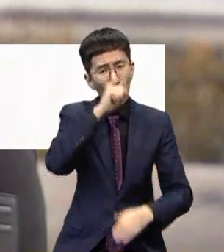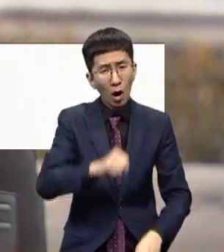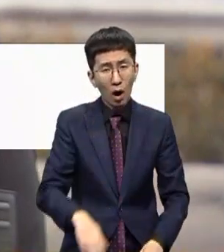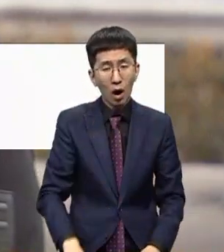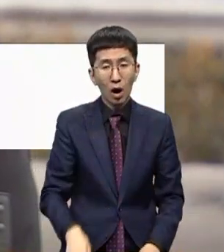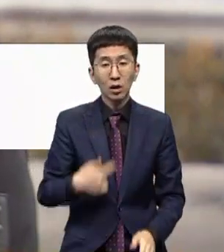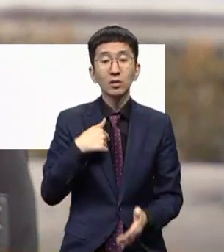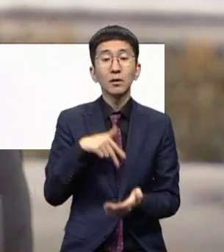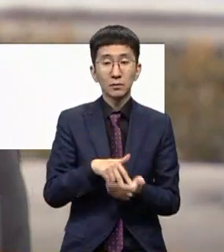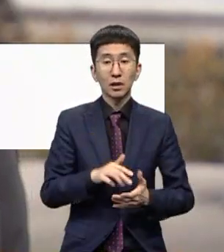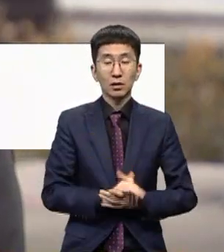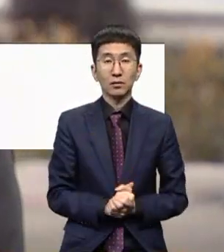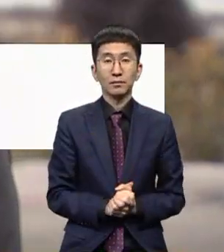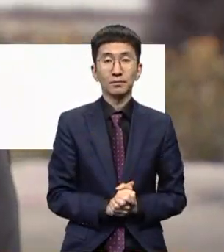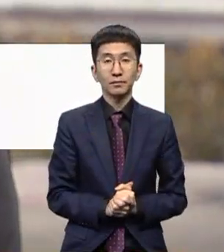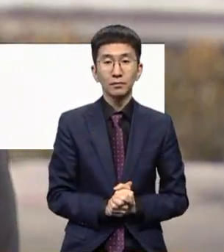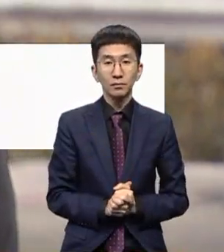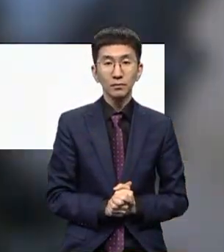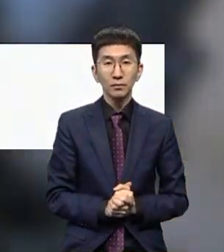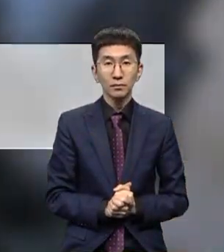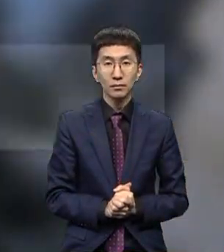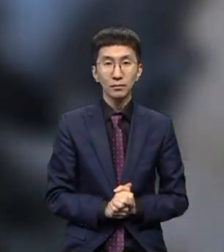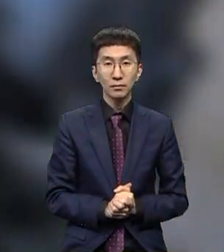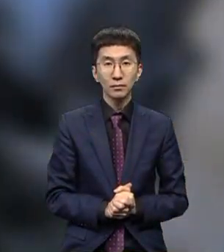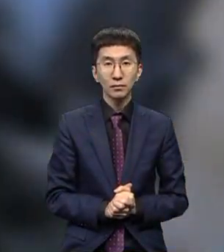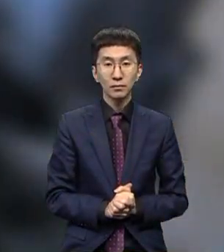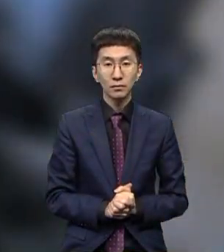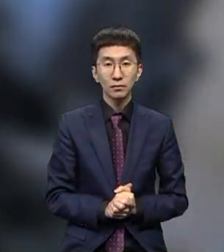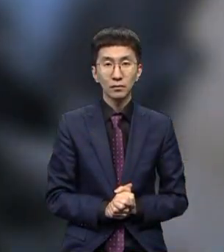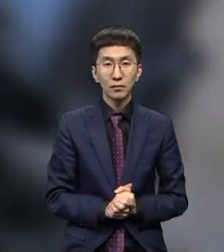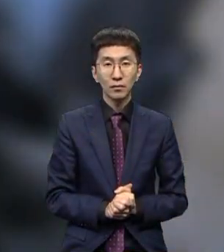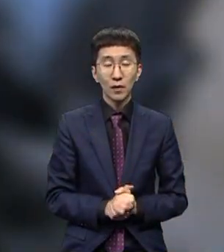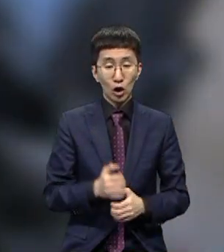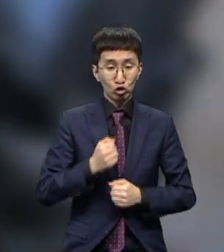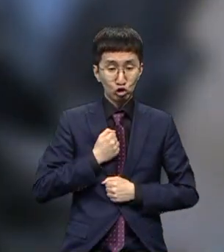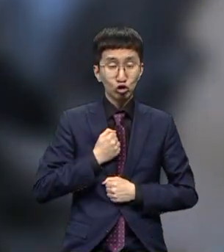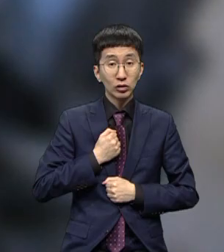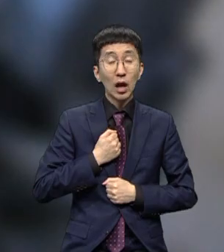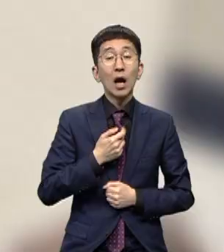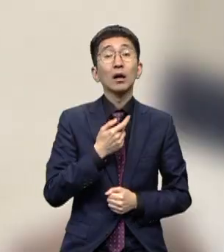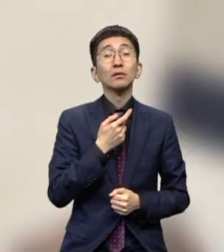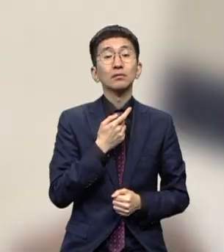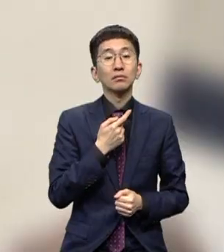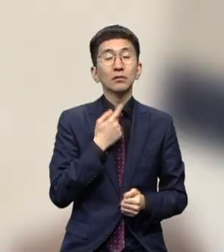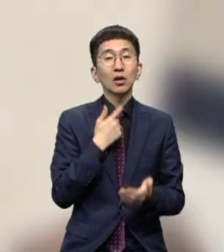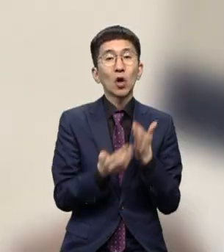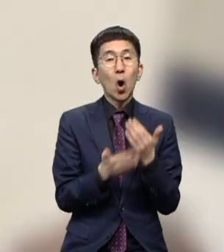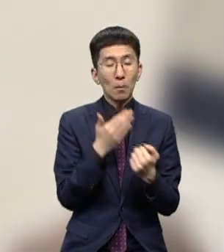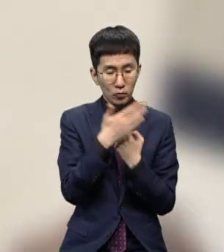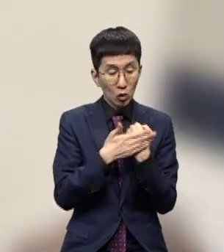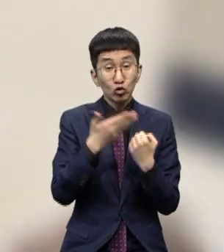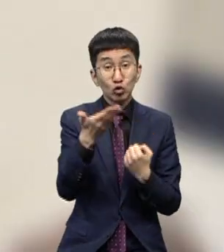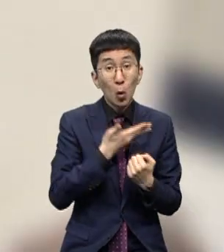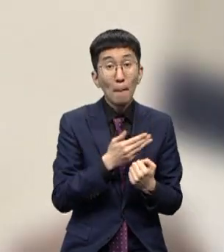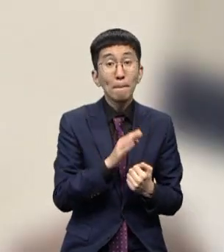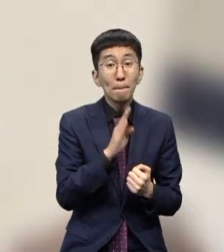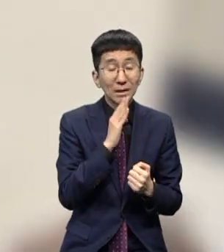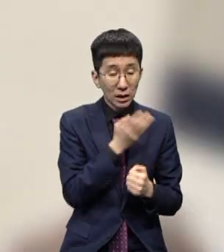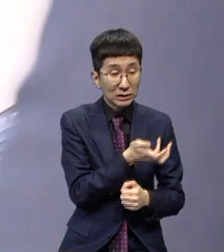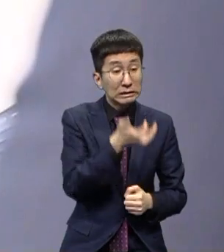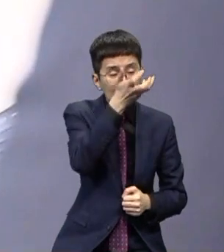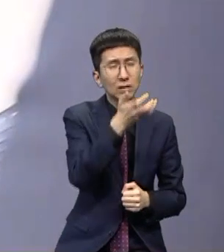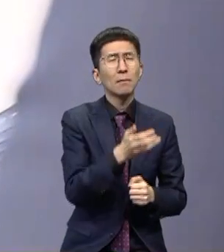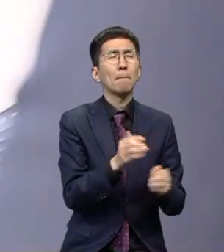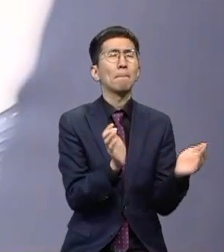것이 맞다고 생각합니다. 이미 군 가산점을 받고 승진한 직원이 있는 상황에서 또 다른